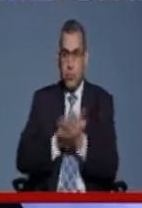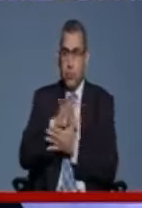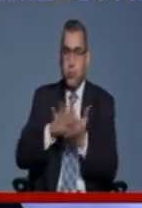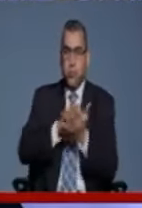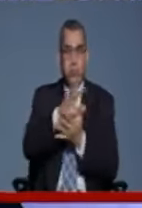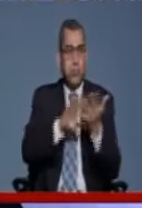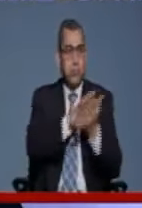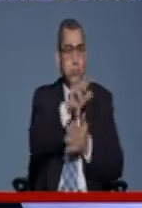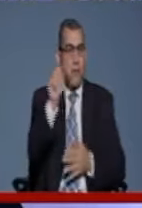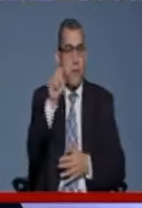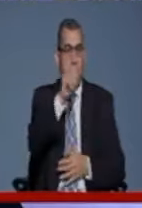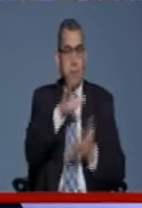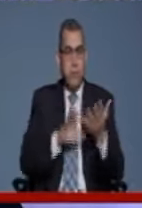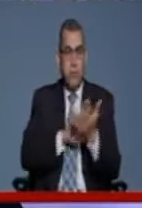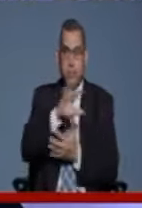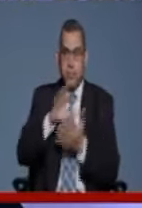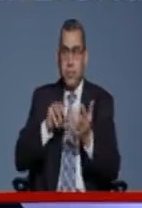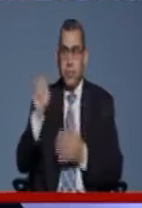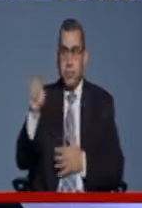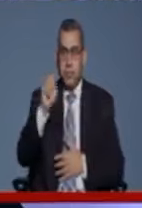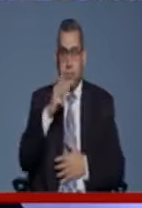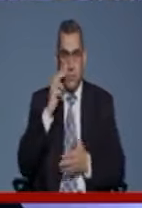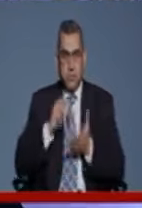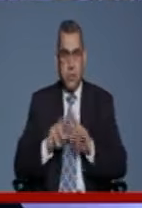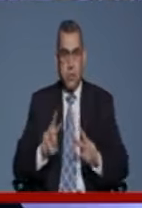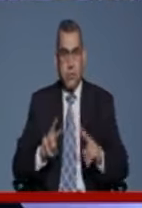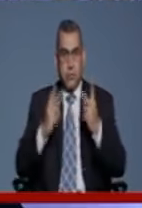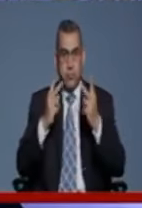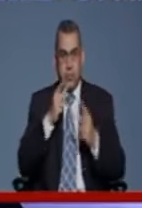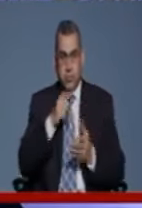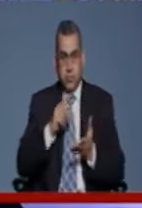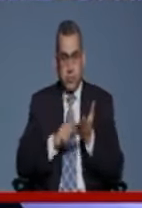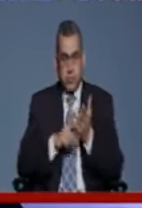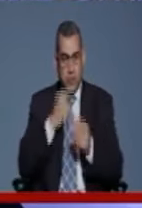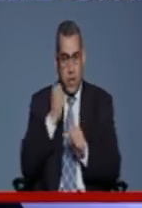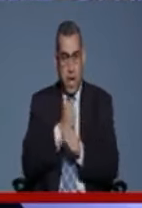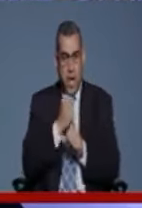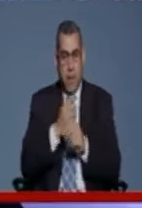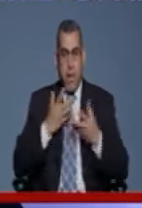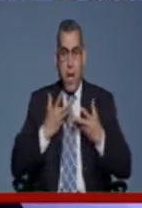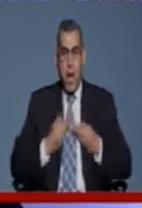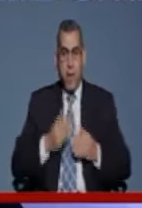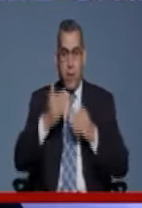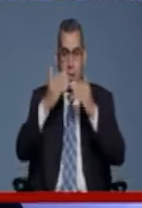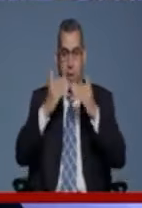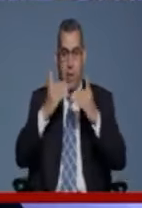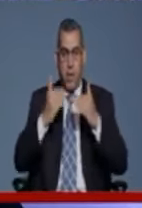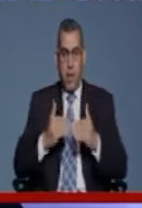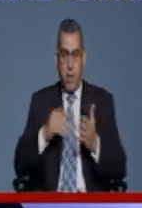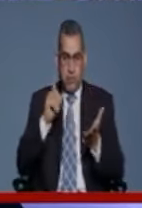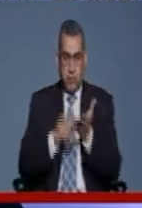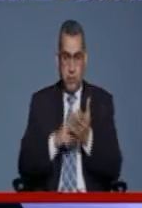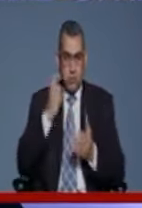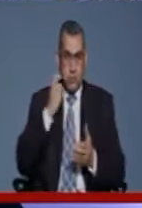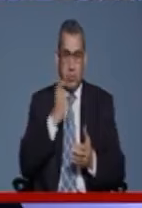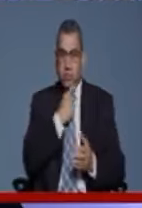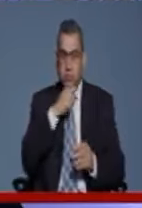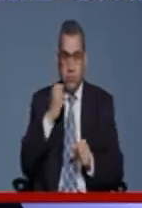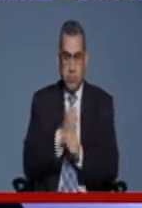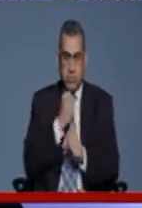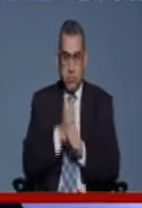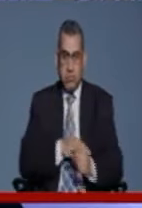بالصراعات والمتغيرات. قد حرصت الاستراتيجية الأمنية على التعامل الفعال مع معطيات هذا